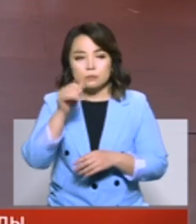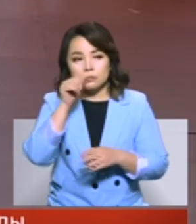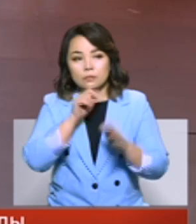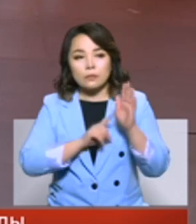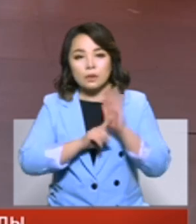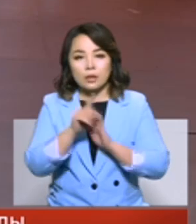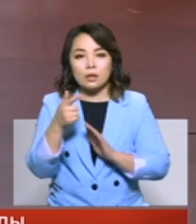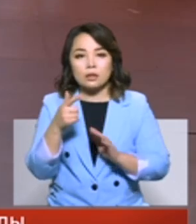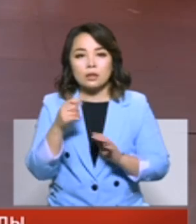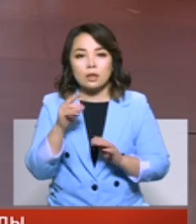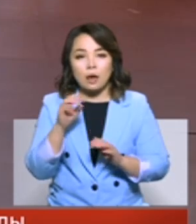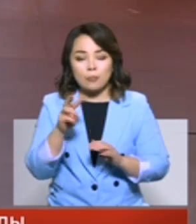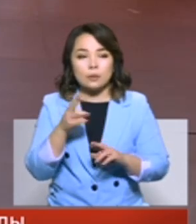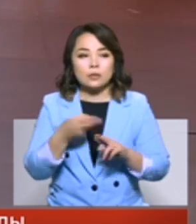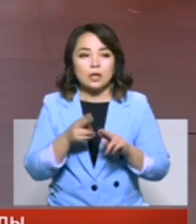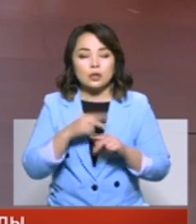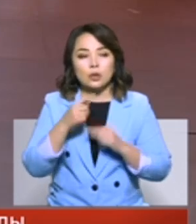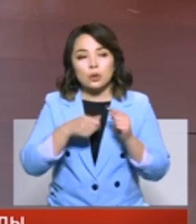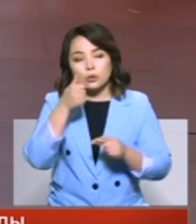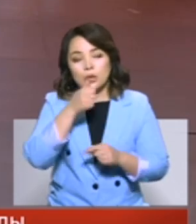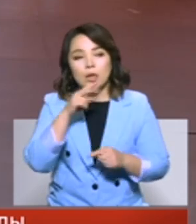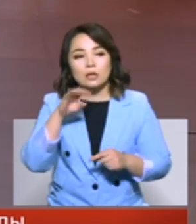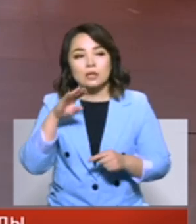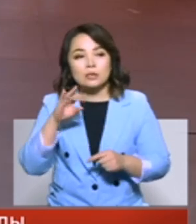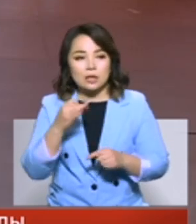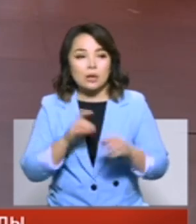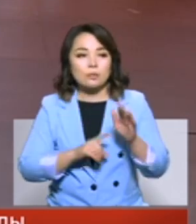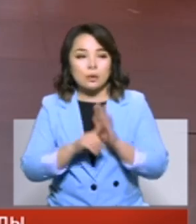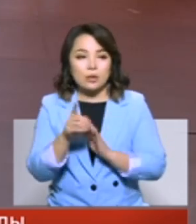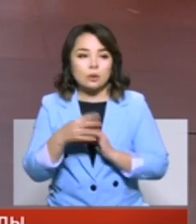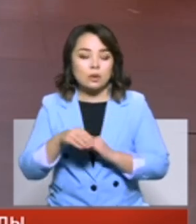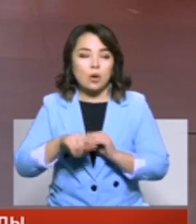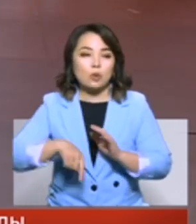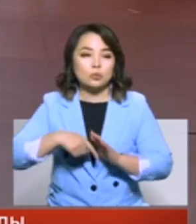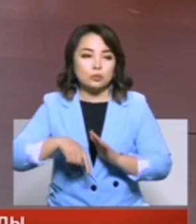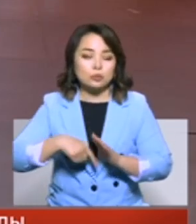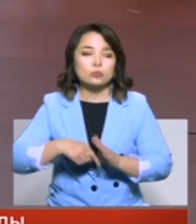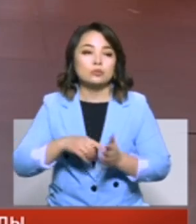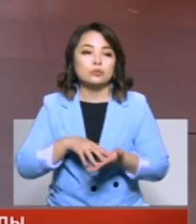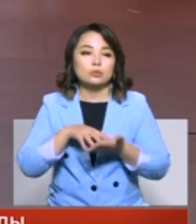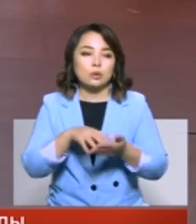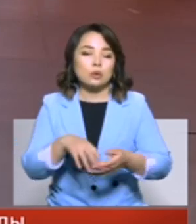басталған. Кигам келесі жылы литий өндіруді бастау үшін аймақта бұрғылау құқығына